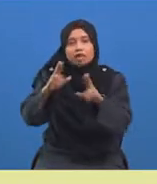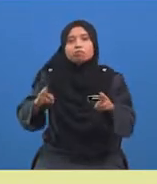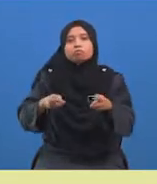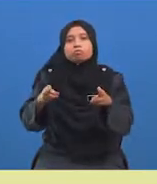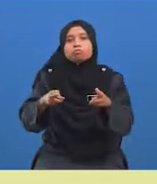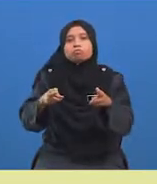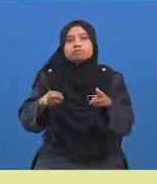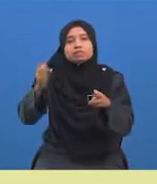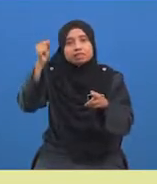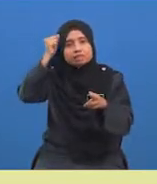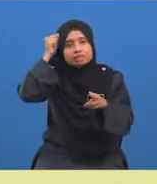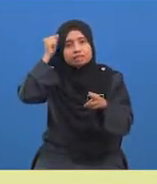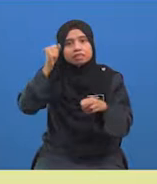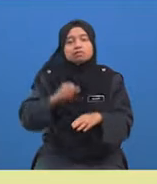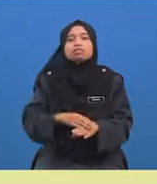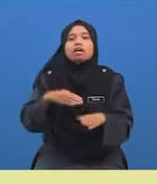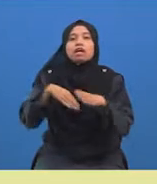dari aspek organisasi.